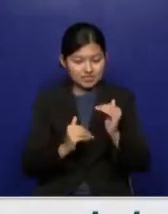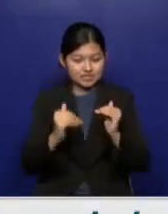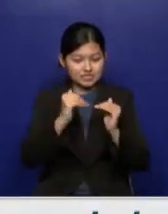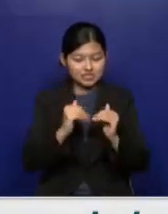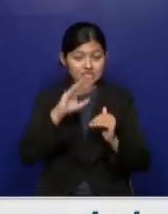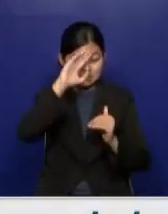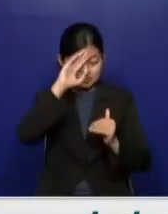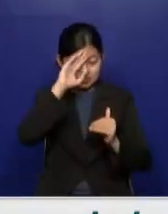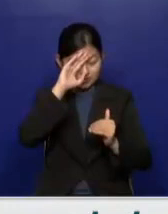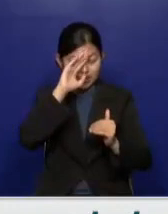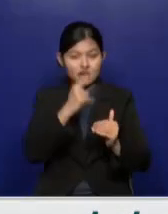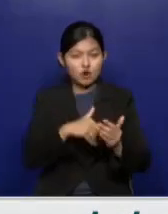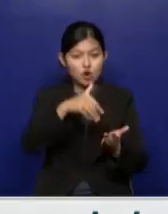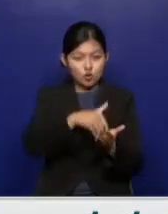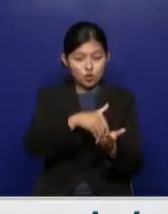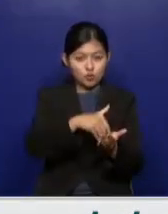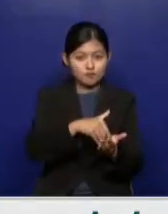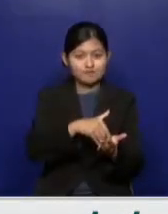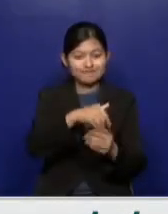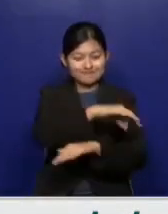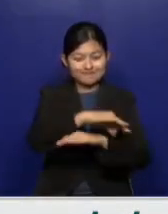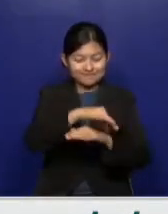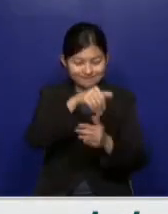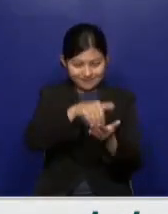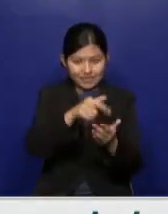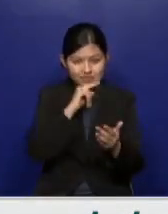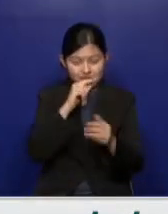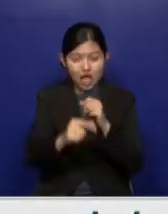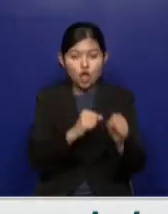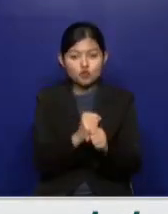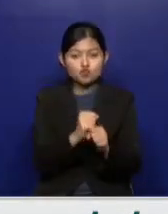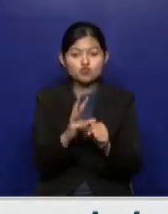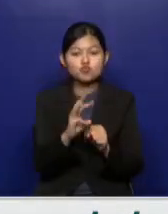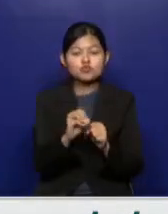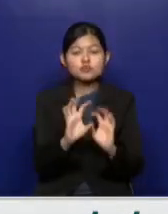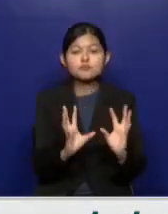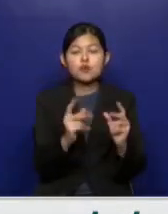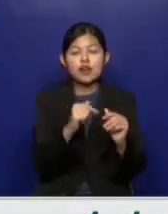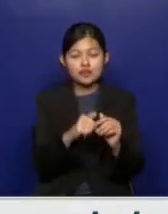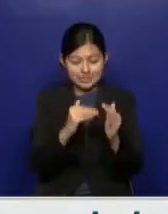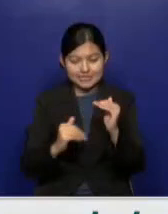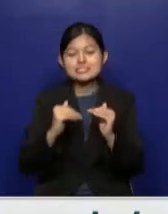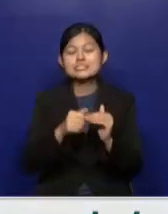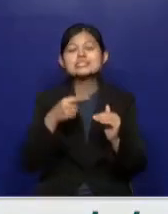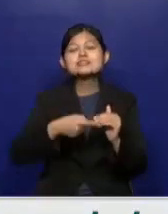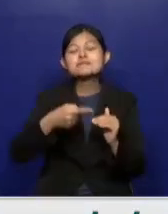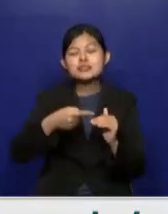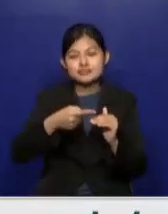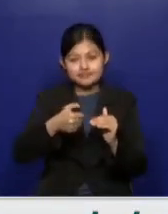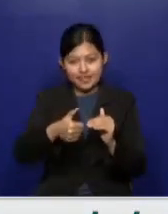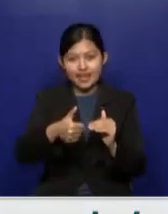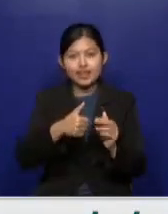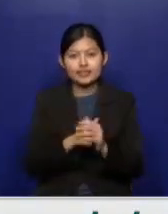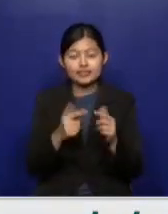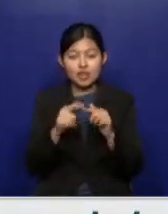บัญชีกลางเมื่อเกษียณอายุแล้วรับบำนาญก็ใช้สิทธิ์เช่นเดิมต่อไปแต่ในส่ว